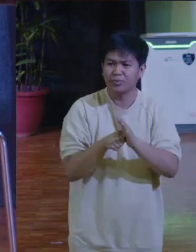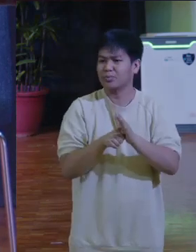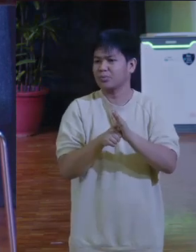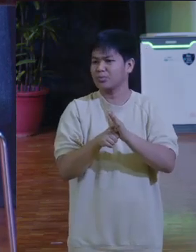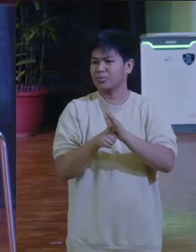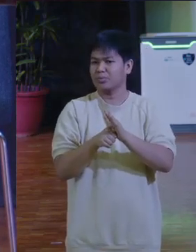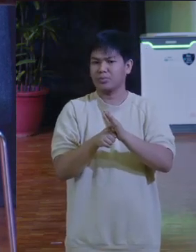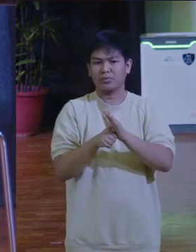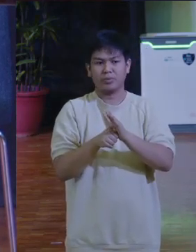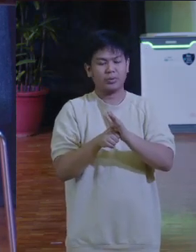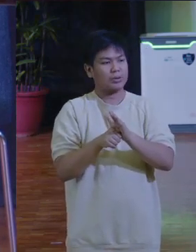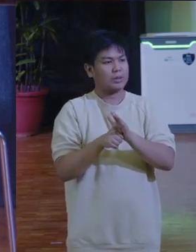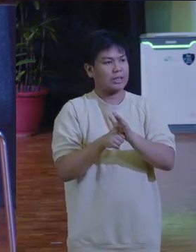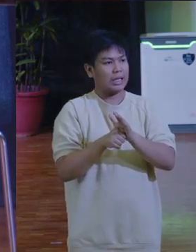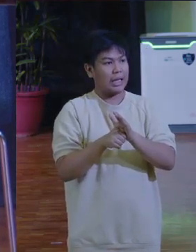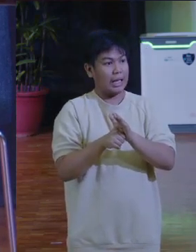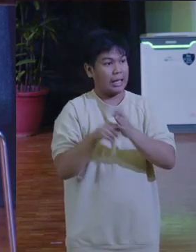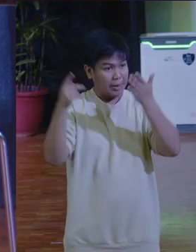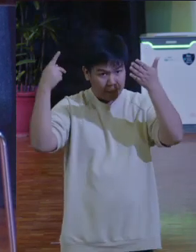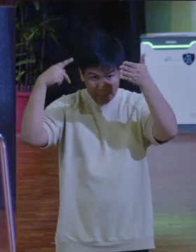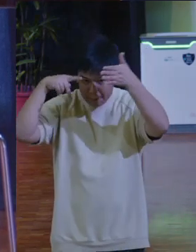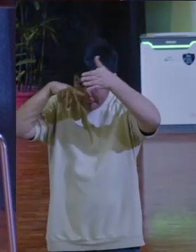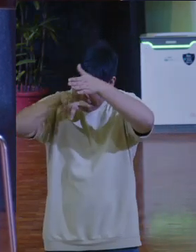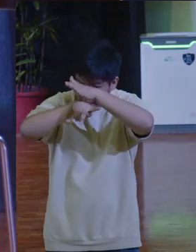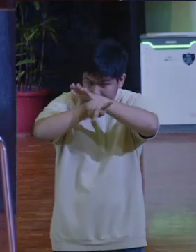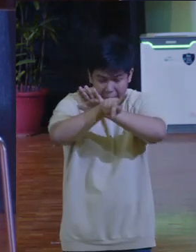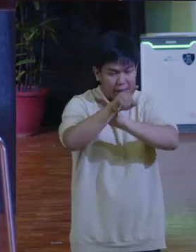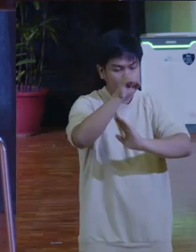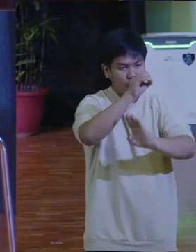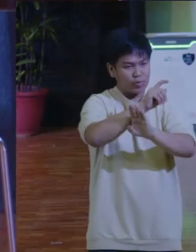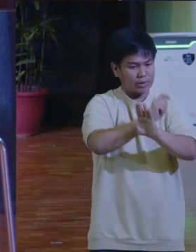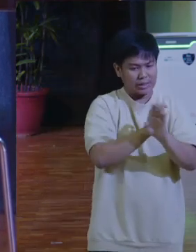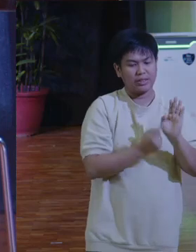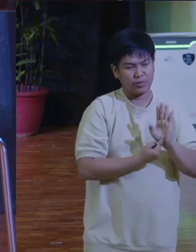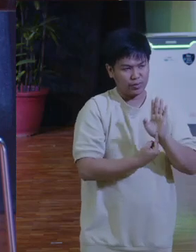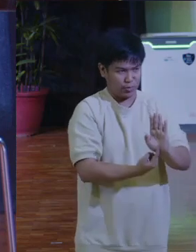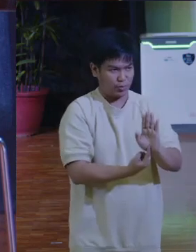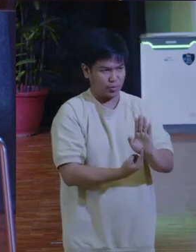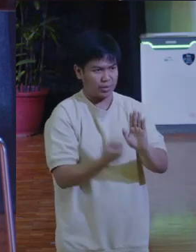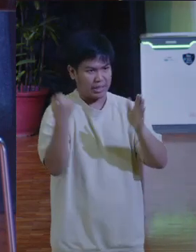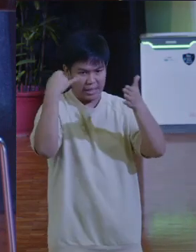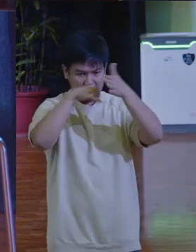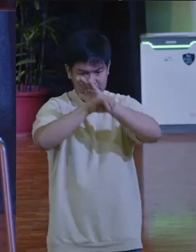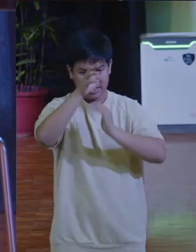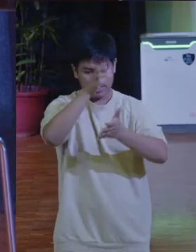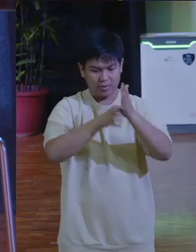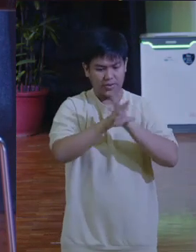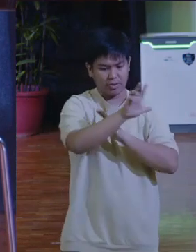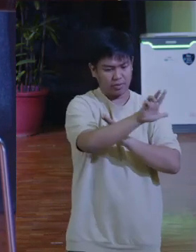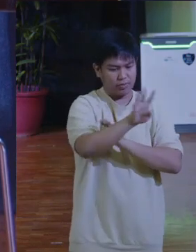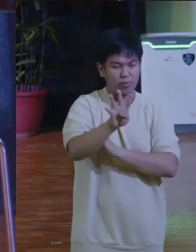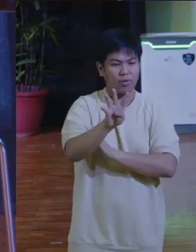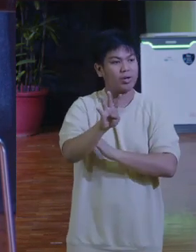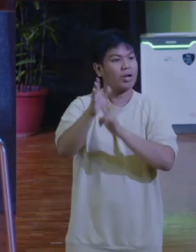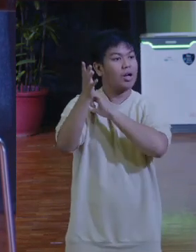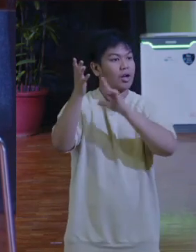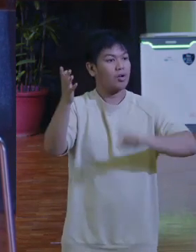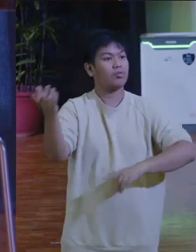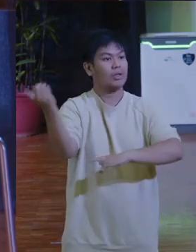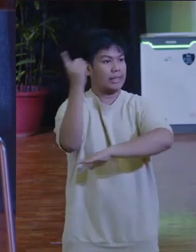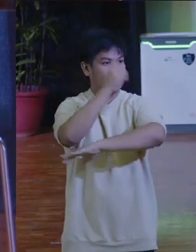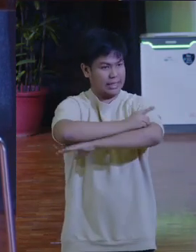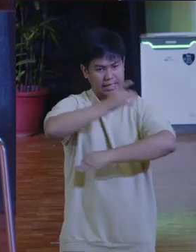Ito ay propesya ng mga propeta sa Old Testament. Isaiah 34:8, sabi doon, for the Lord has a day